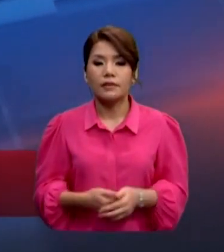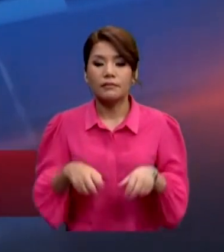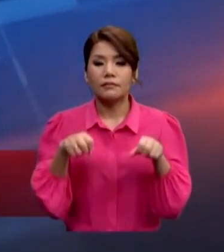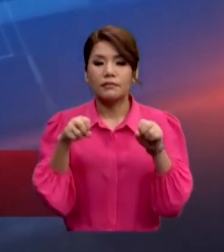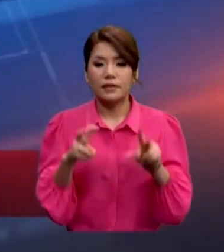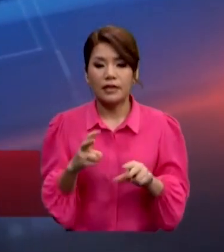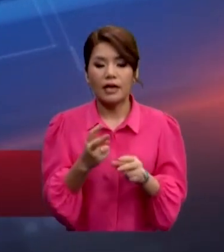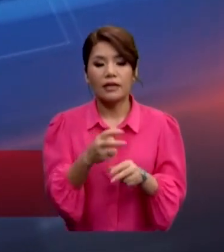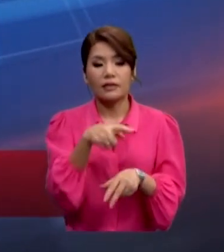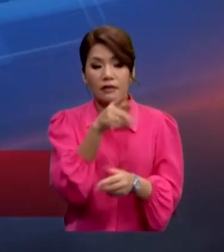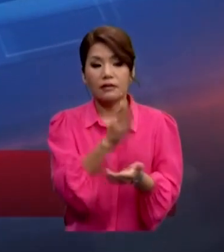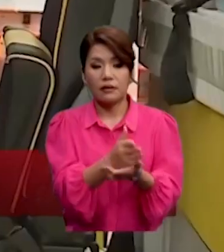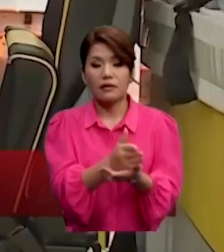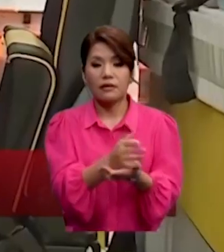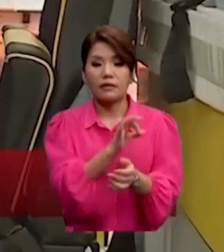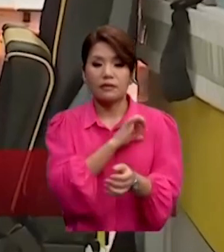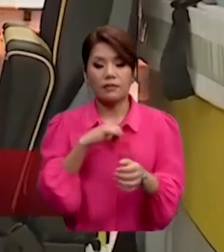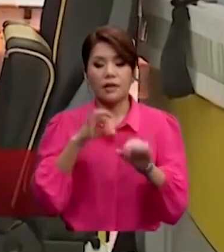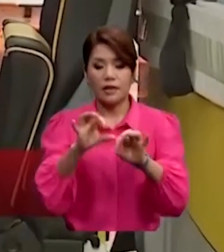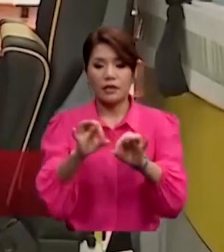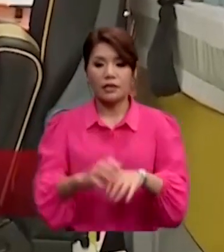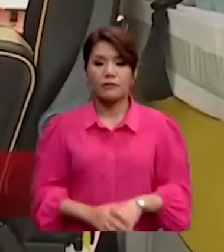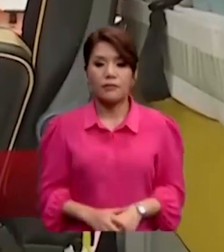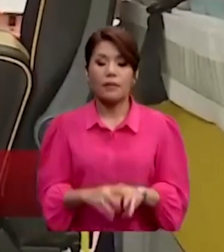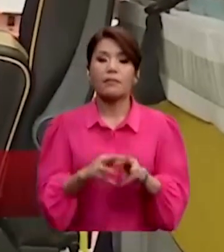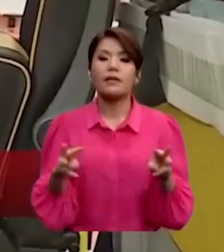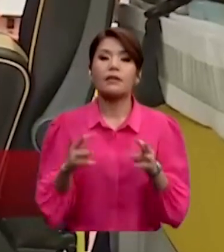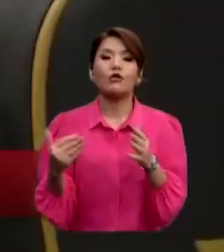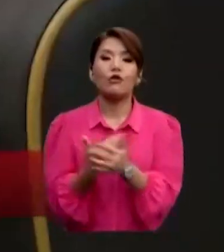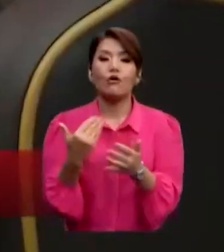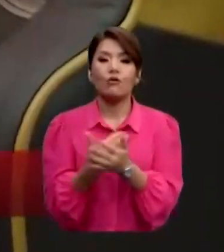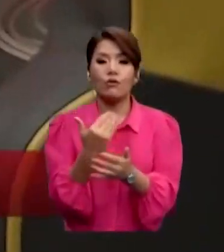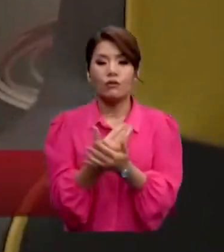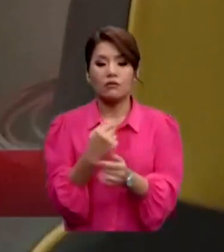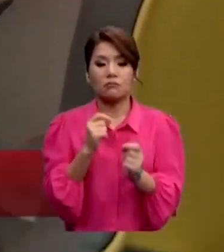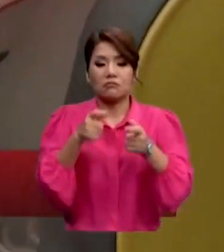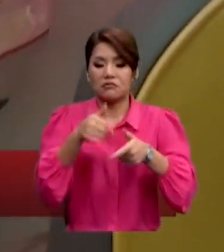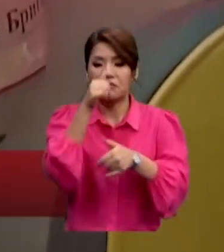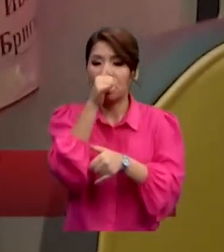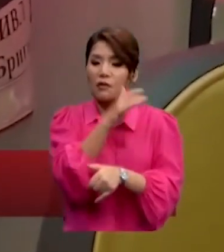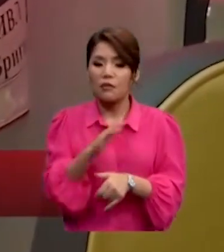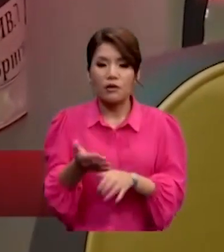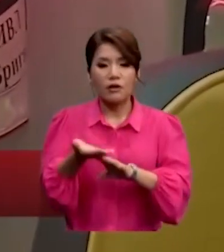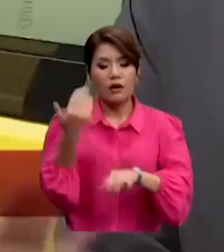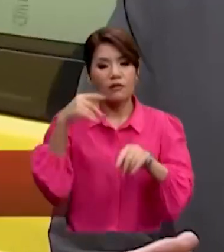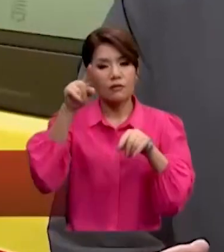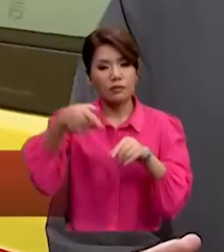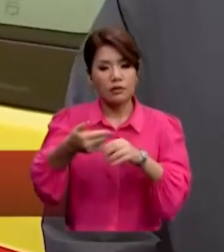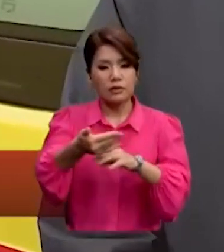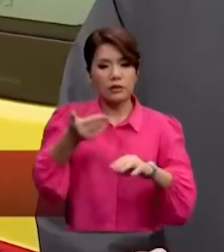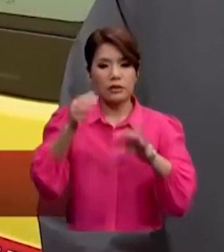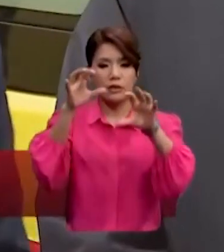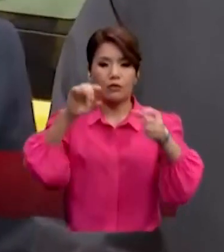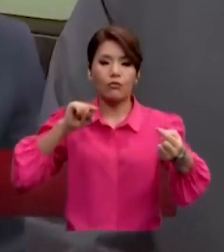специалисты стоят, расскажут. Алайда министрлік мұндай жаңашылдықты енгізе алмайтын сияқты, өйткені бұл талап ең әуелі ата заңға қайшы